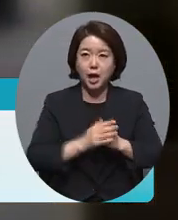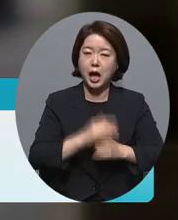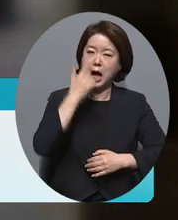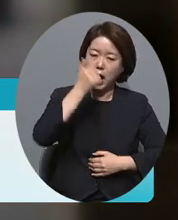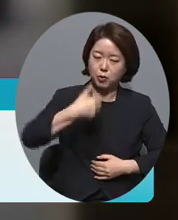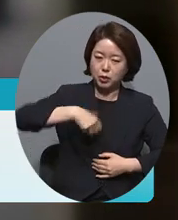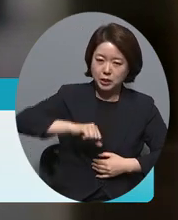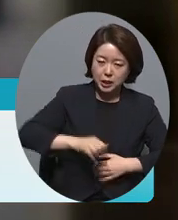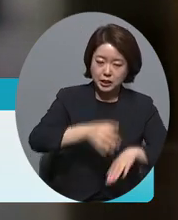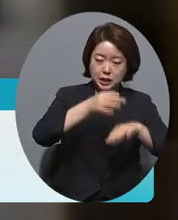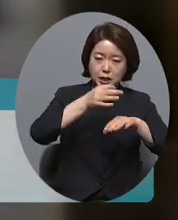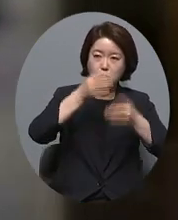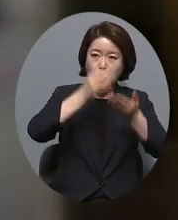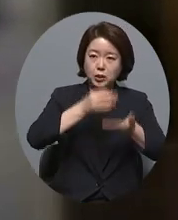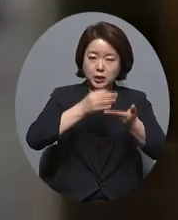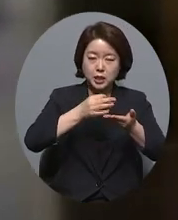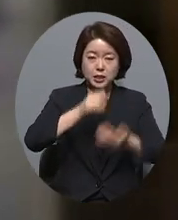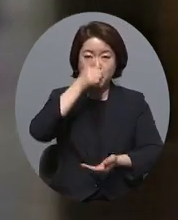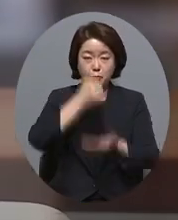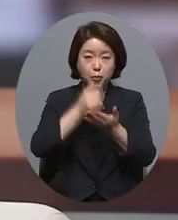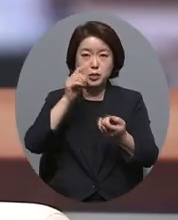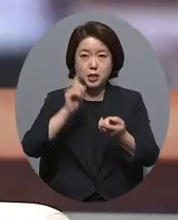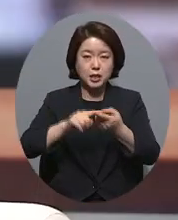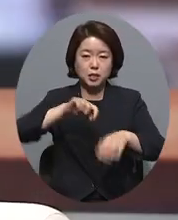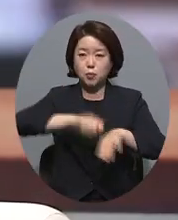처벌하지 않기 때문에 그렇습니다